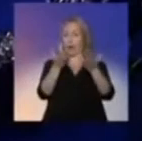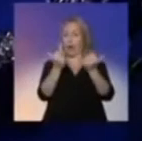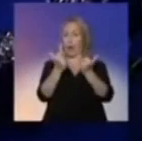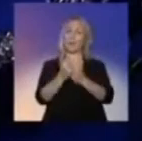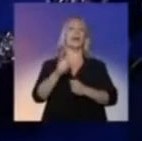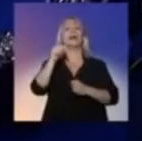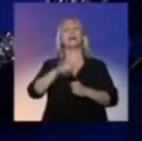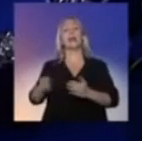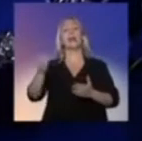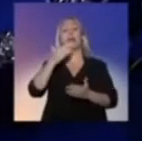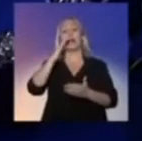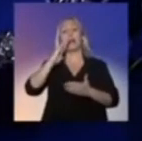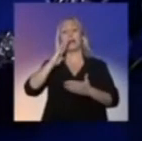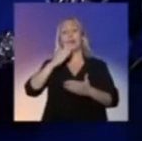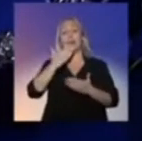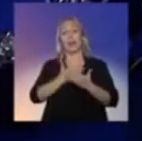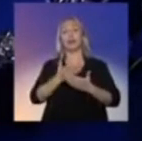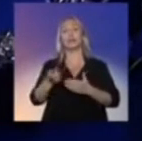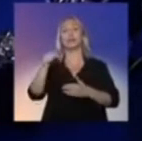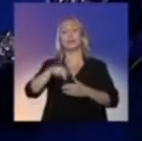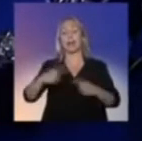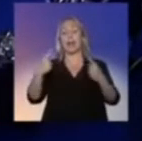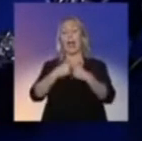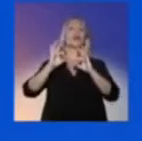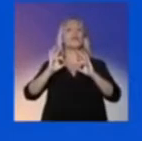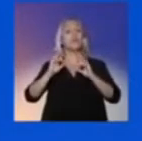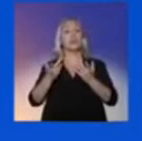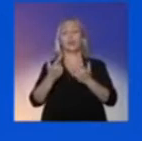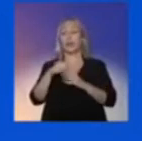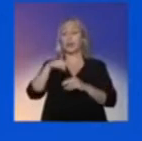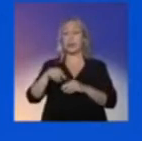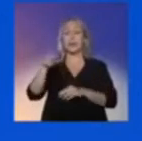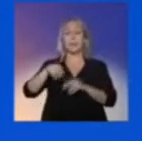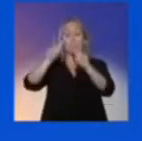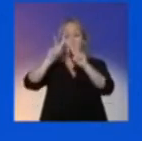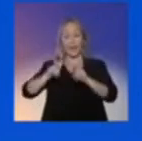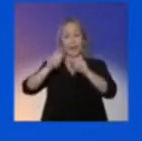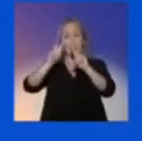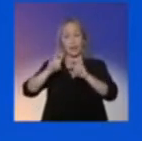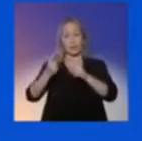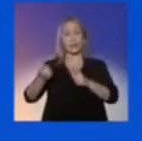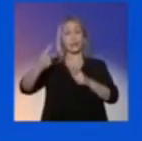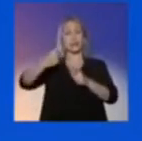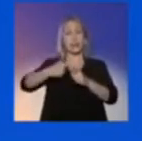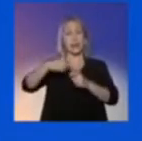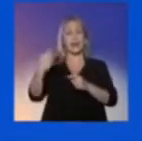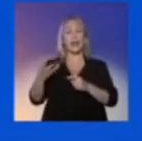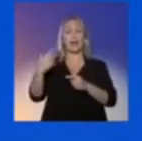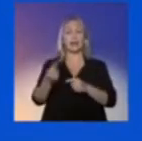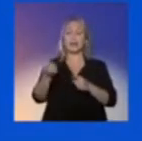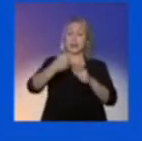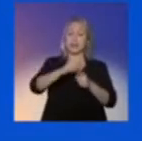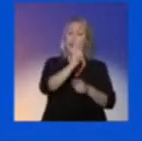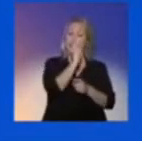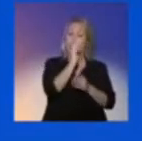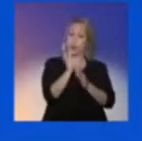Ιδιαίτερη αναφορά στη Δυτική Μακεδονία και στην μεταλιγνητική εποχή έκανε από τη Θεσσαλονίκη ο Κυριάκος Μητσοτάκης στο πλαίσιο της τριήμερης παρουσίας του